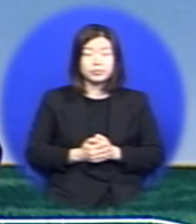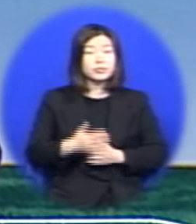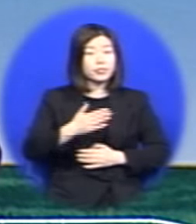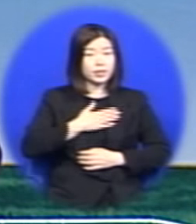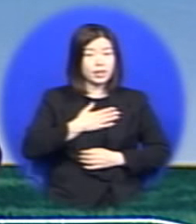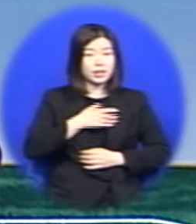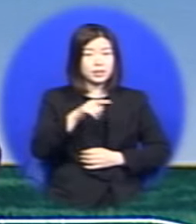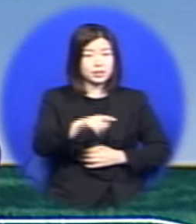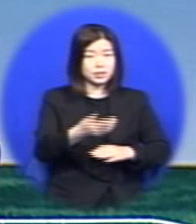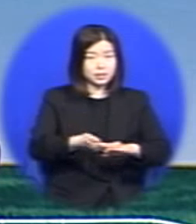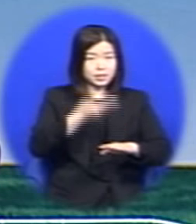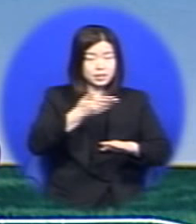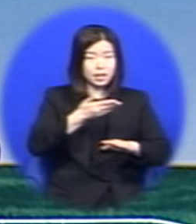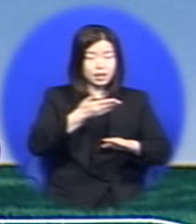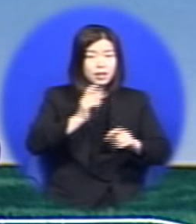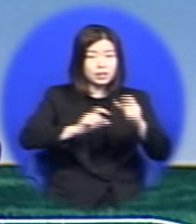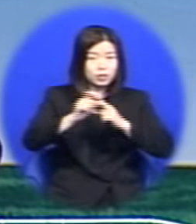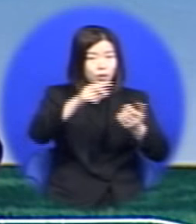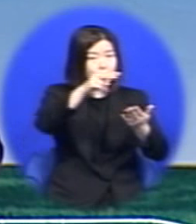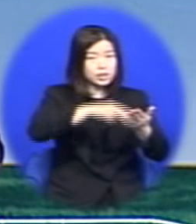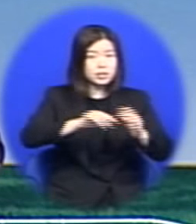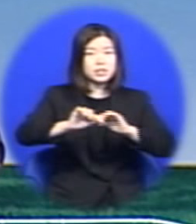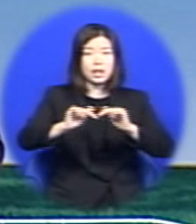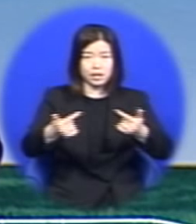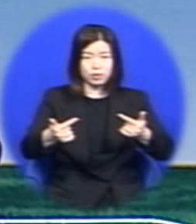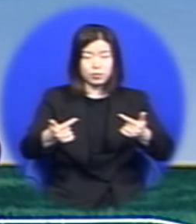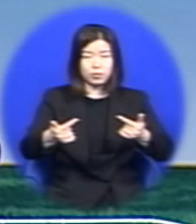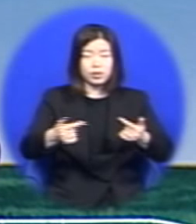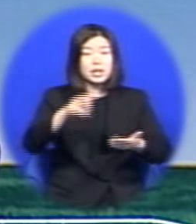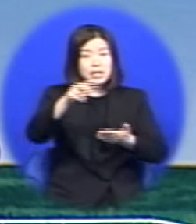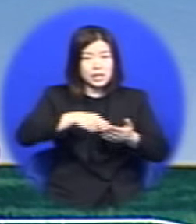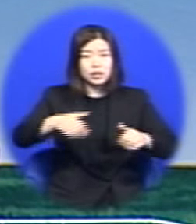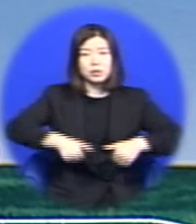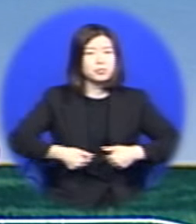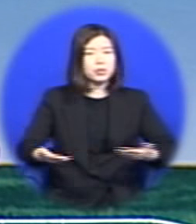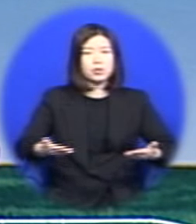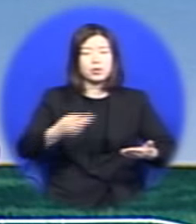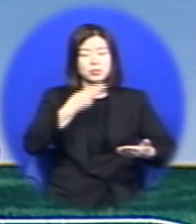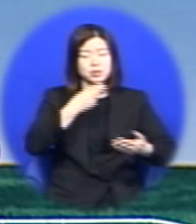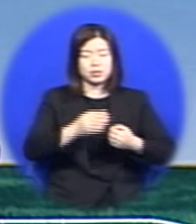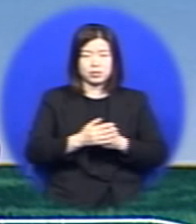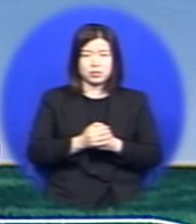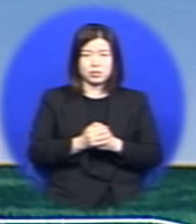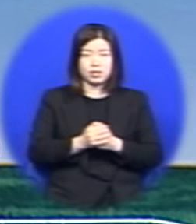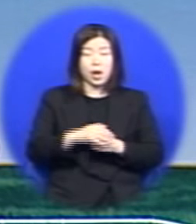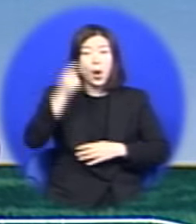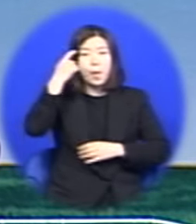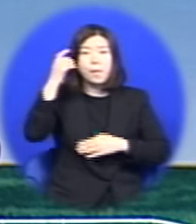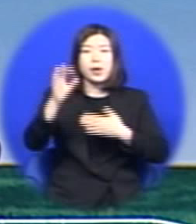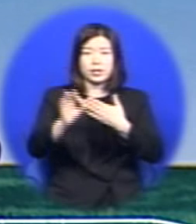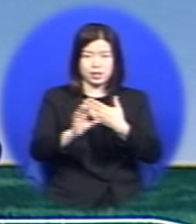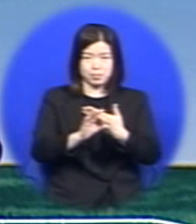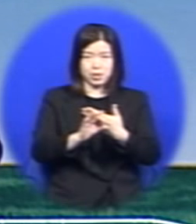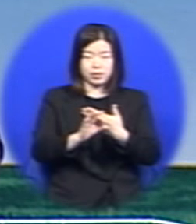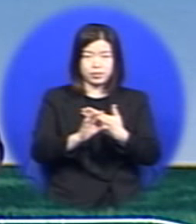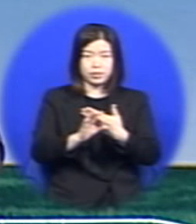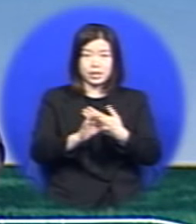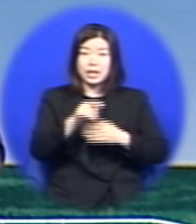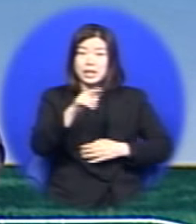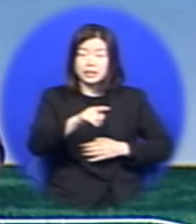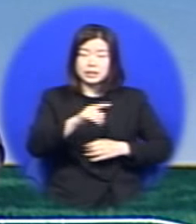나는 그 이상 읽으려고 하지 않았으며 읽을 필요도 없었습니다. 왜냐하면